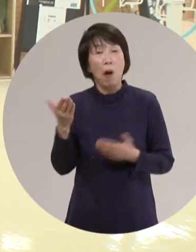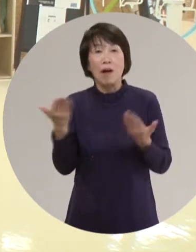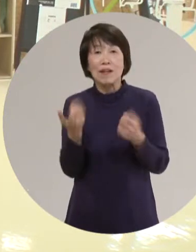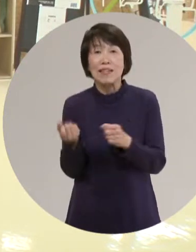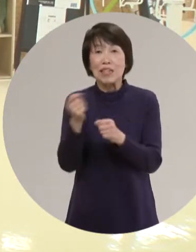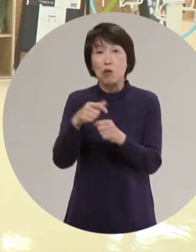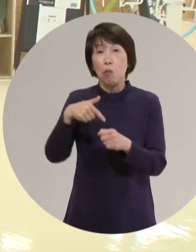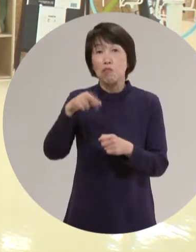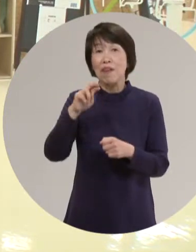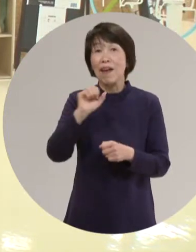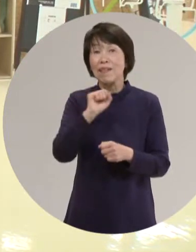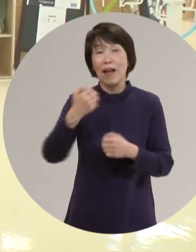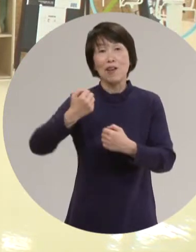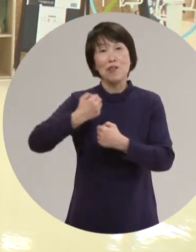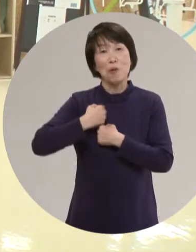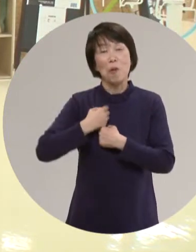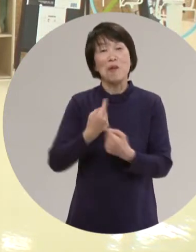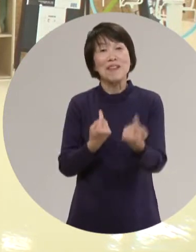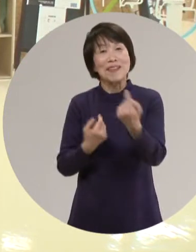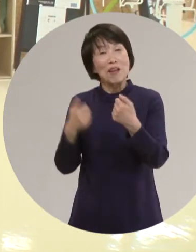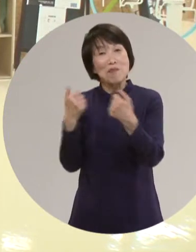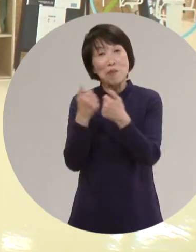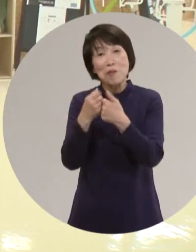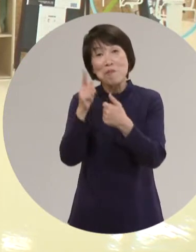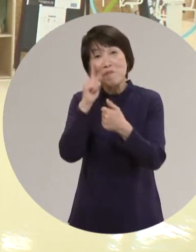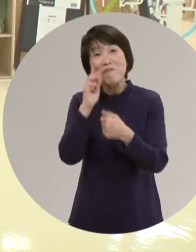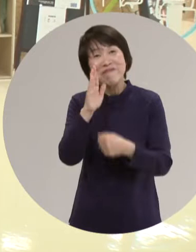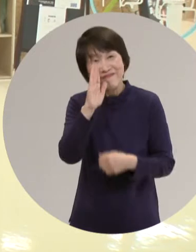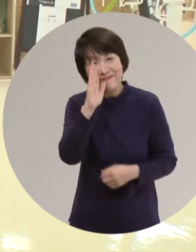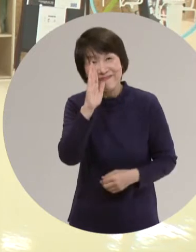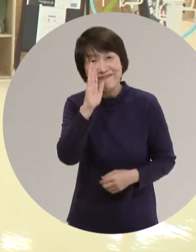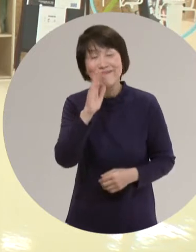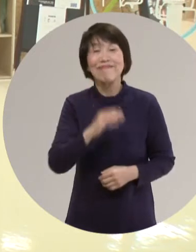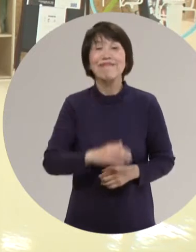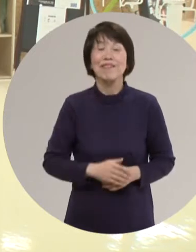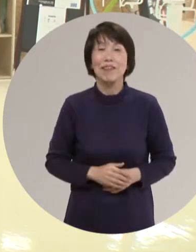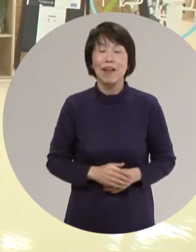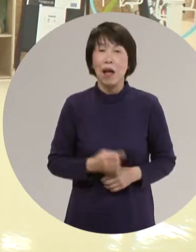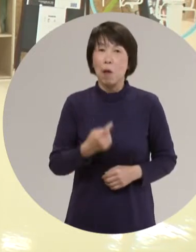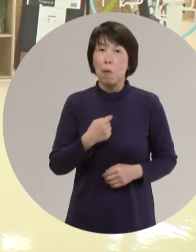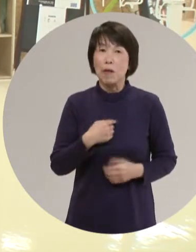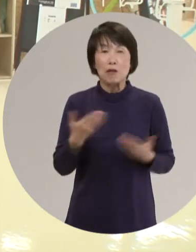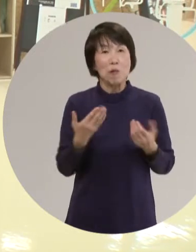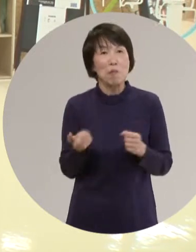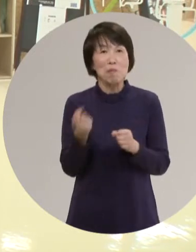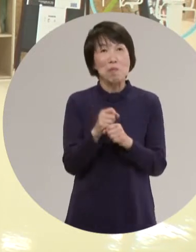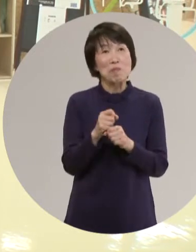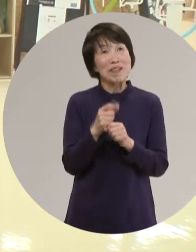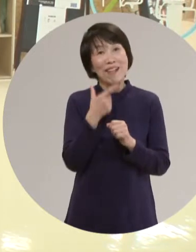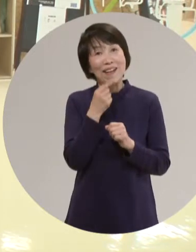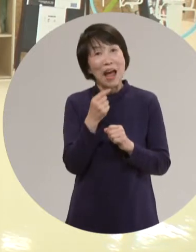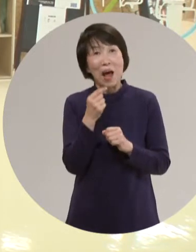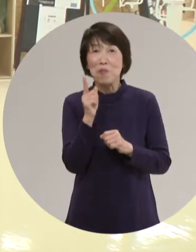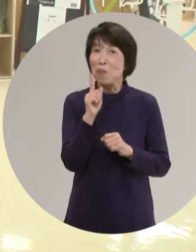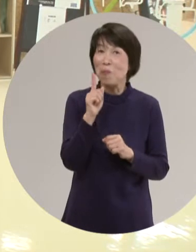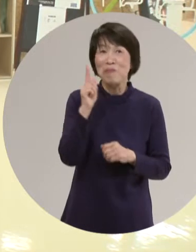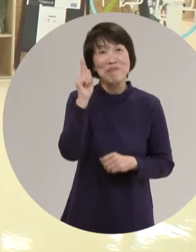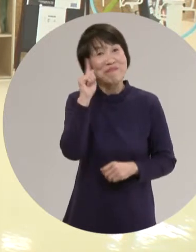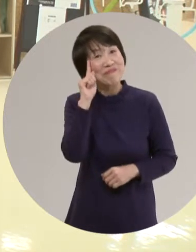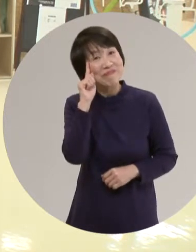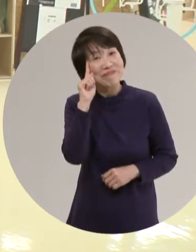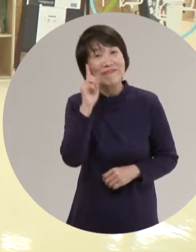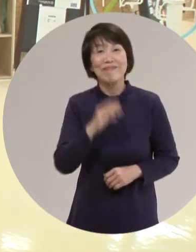ちらの企業プラザ兵庫に相談してみてはいかがでしょうか。私も起業しちゃおっか